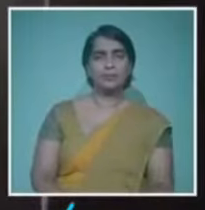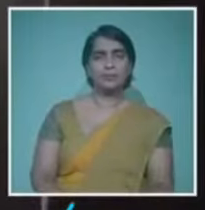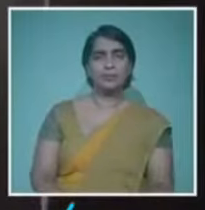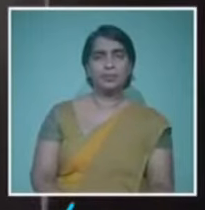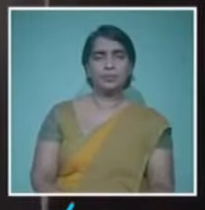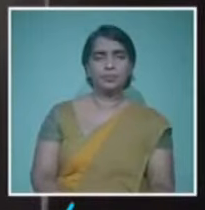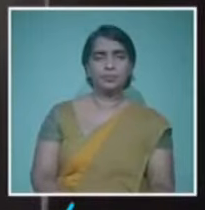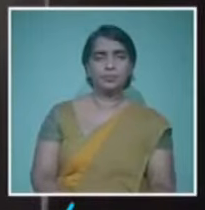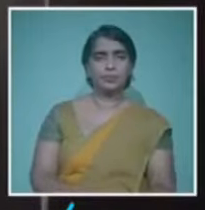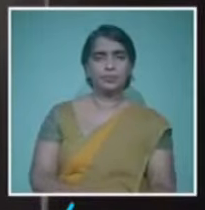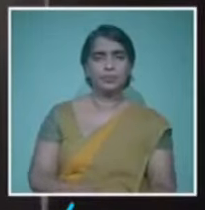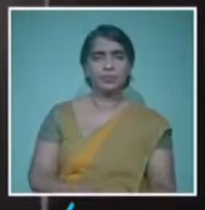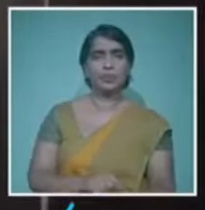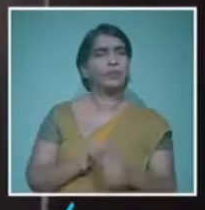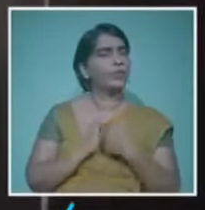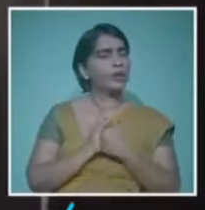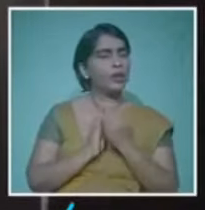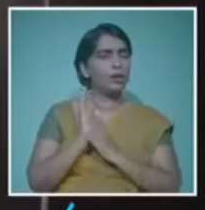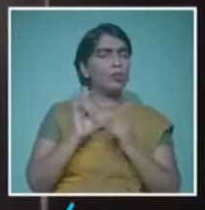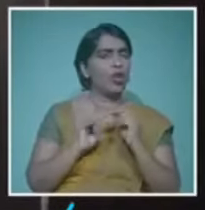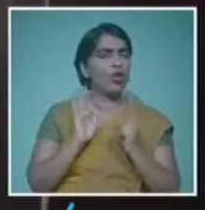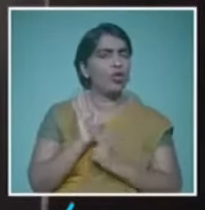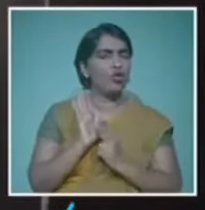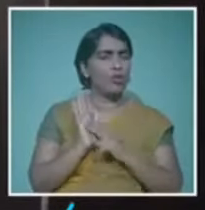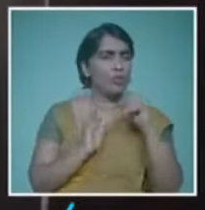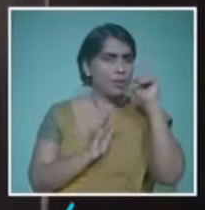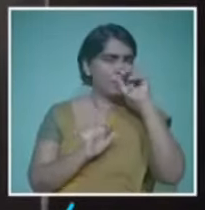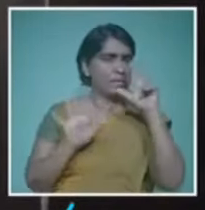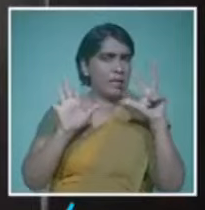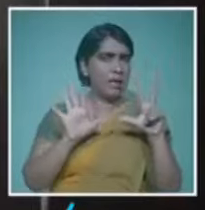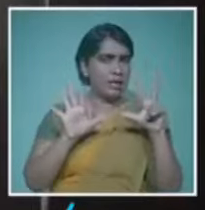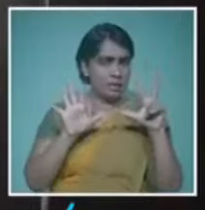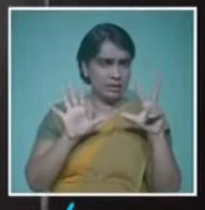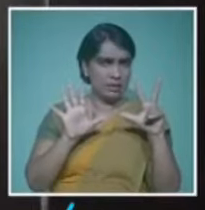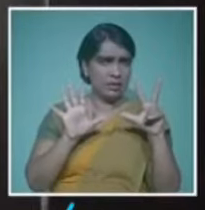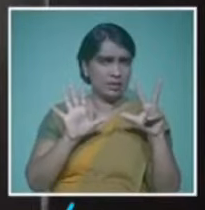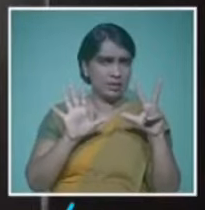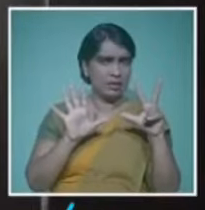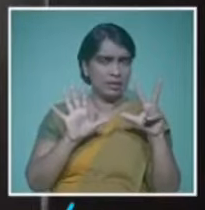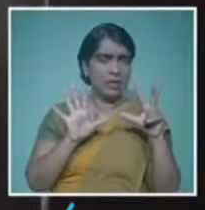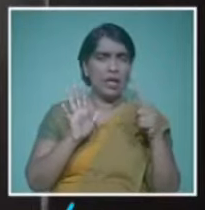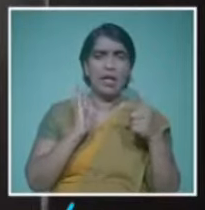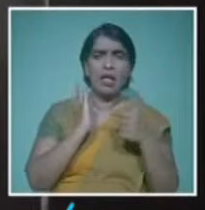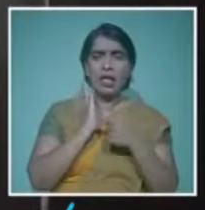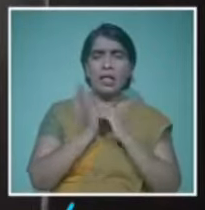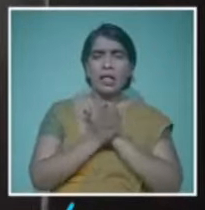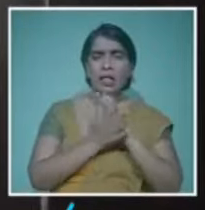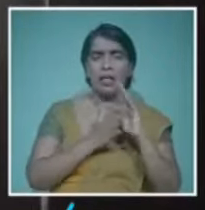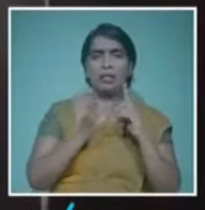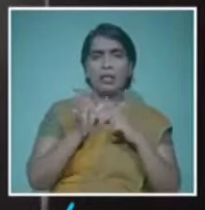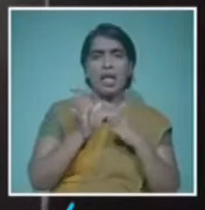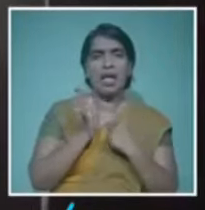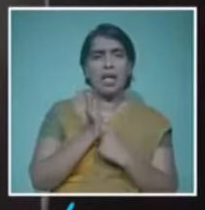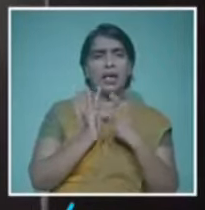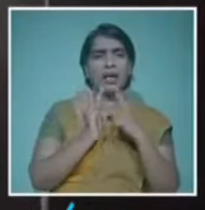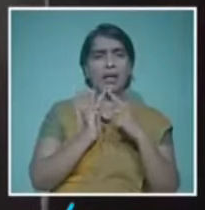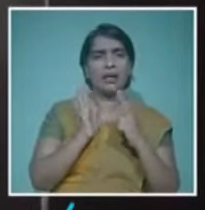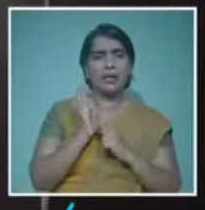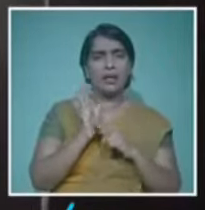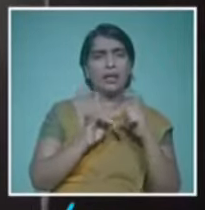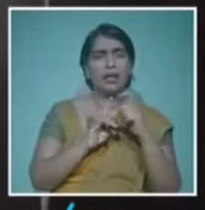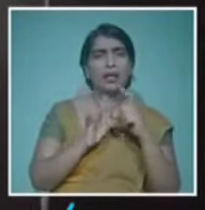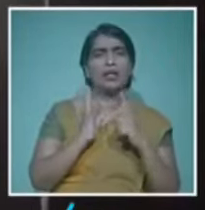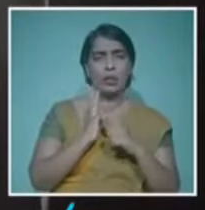හොඳයි. කරු ඇමතුමනි, නොවැම්බර් මාසේ 8 වෙනිදා තරිඳු උඩුවේගෙදර